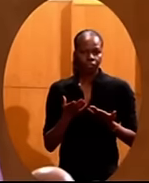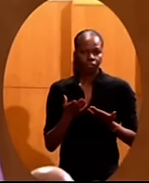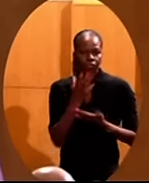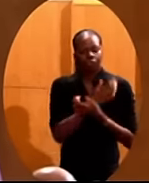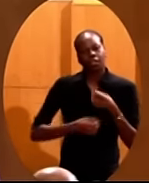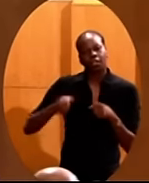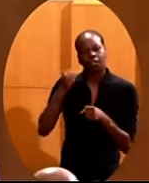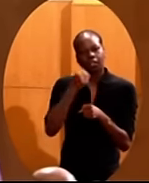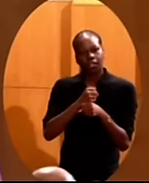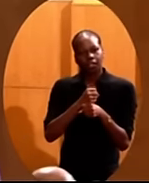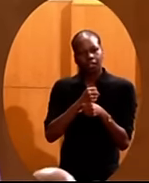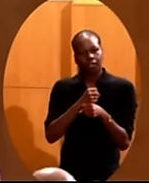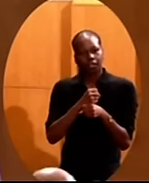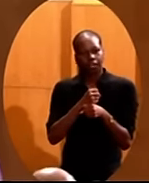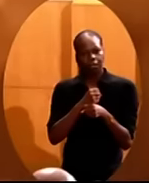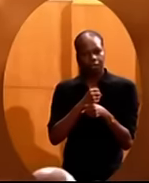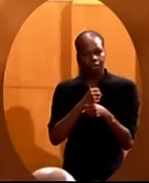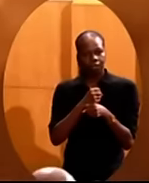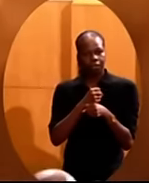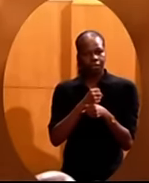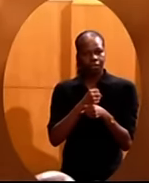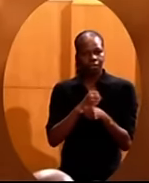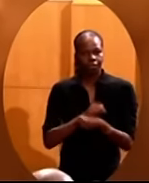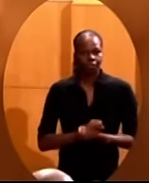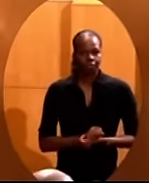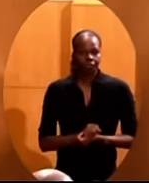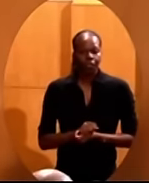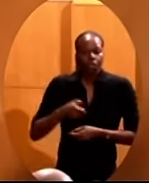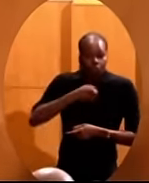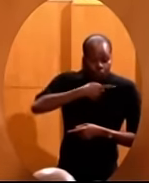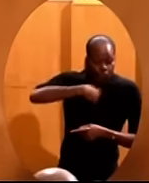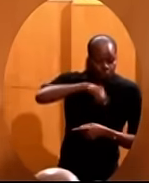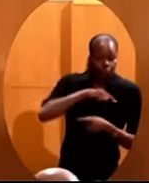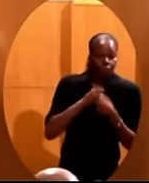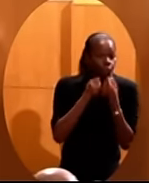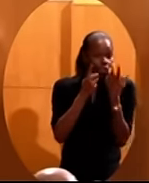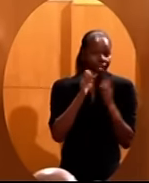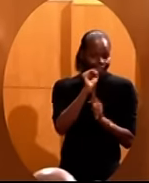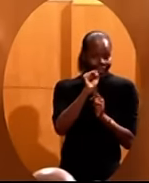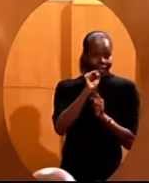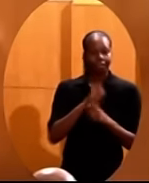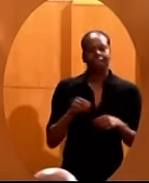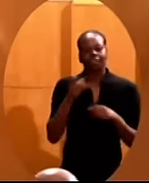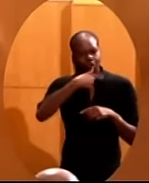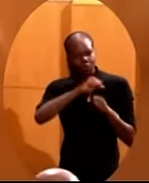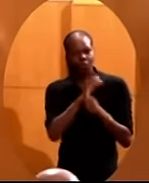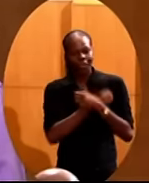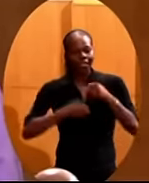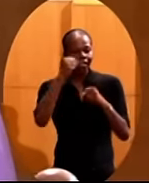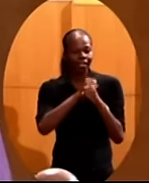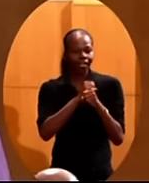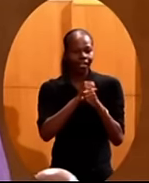place le nous n'est pas un singulier ici nous au pluriel à mettre en place des